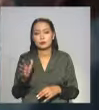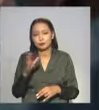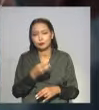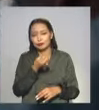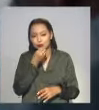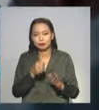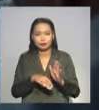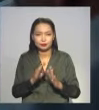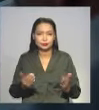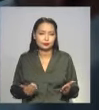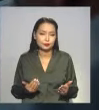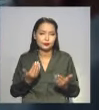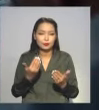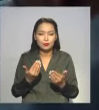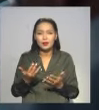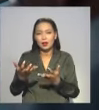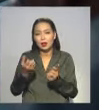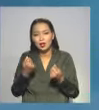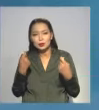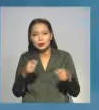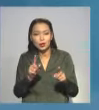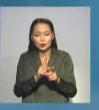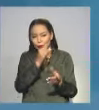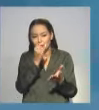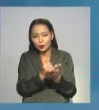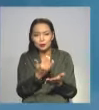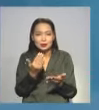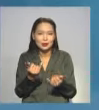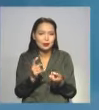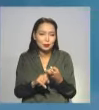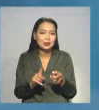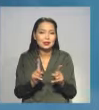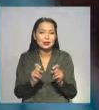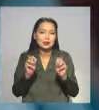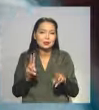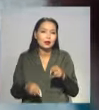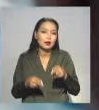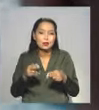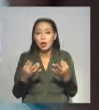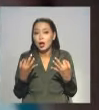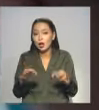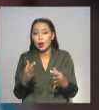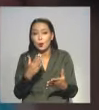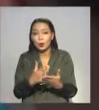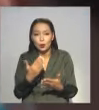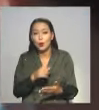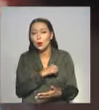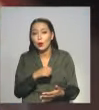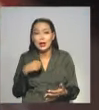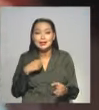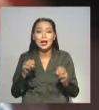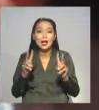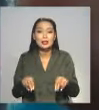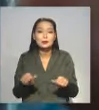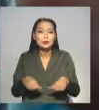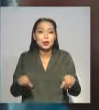иә. Көп елде ағзаны алып сатуға жол бермеу үшін туыстық және мәйіттік операцияларға ғана рұқсат етілген. Оның өзінде арнайы